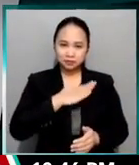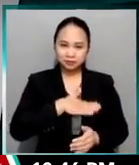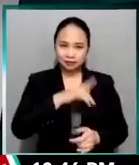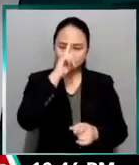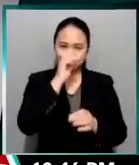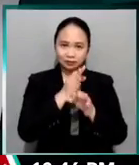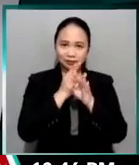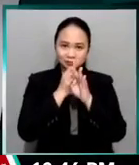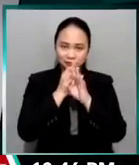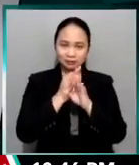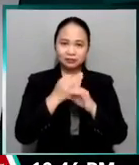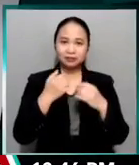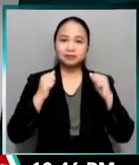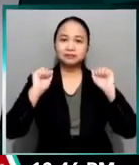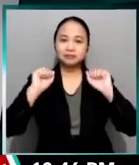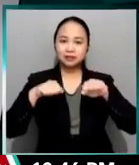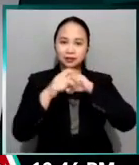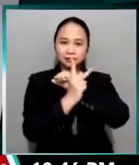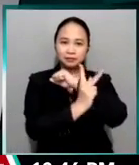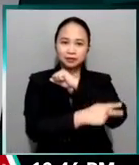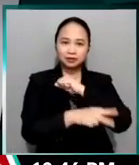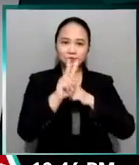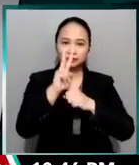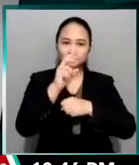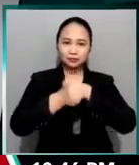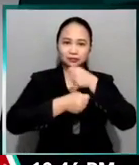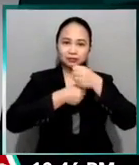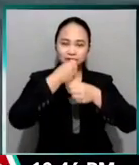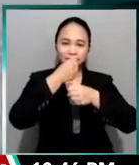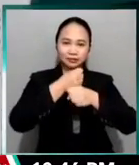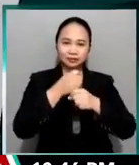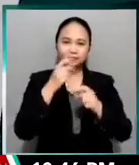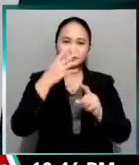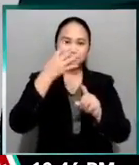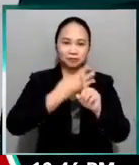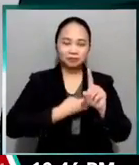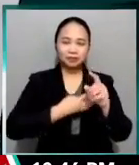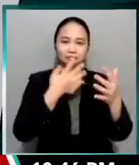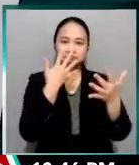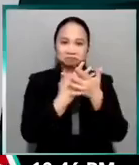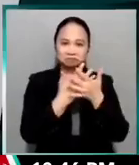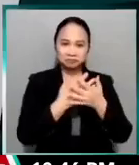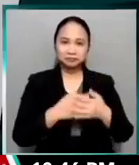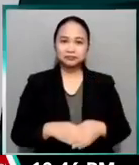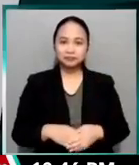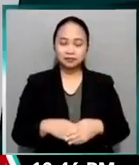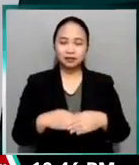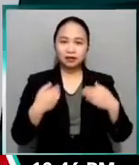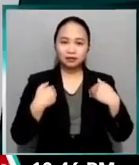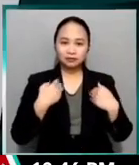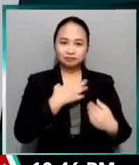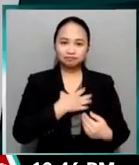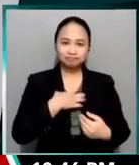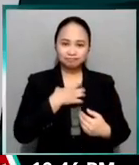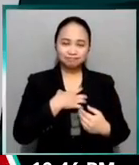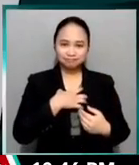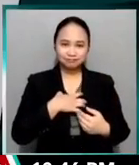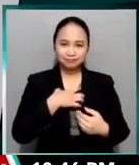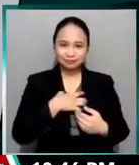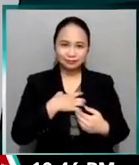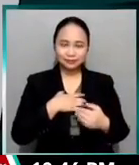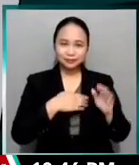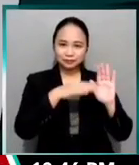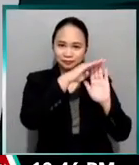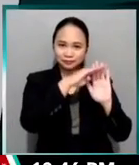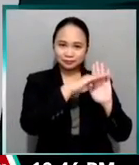maaaring parusahan ng hanggang 2 taon at 4 na buwang kulong. Sa complaint affidavit ni Demetrio, isa sa tinukoy niya